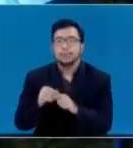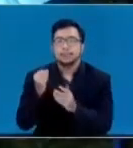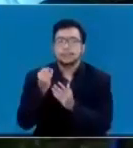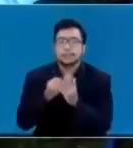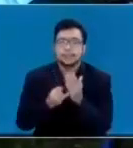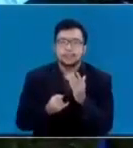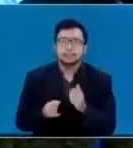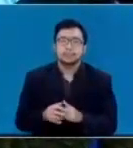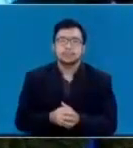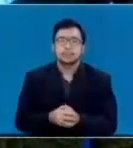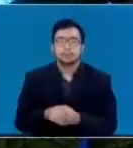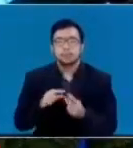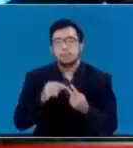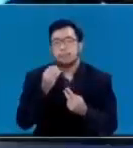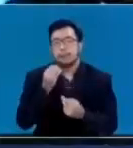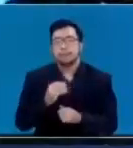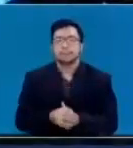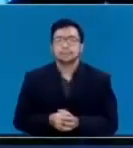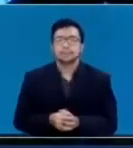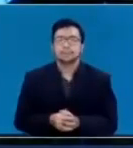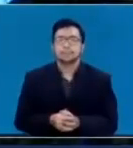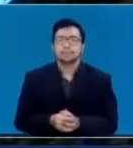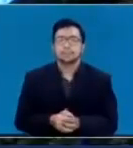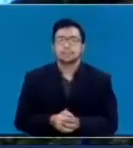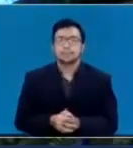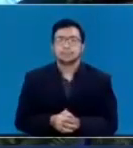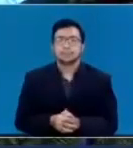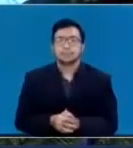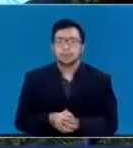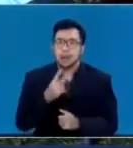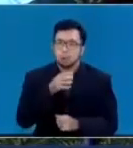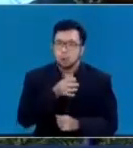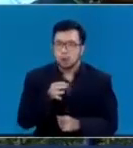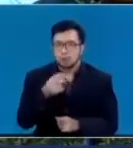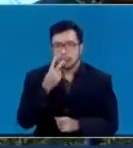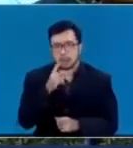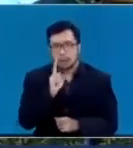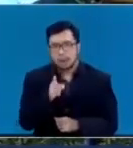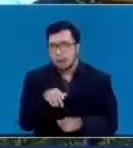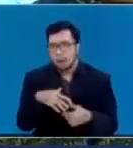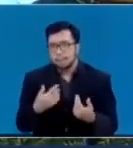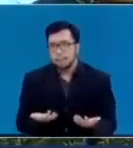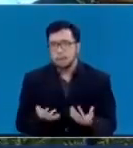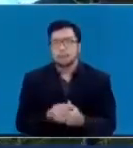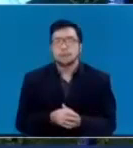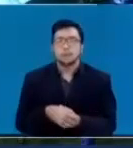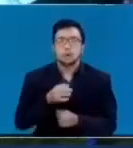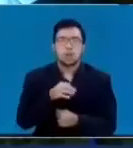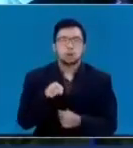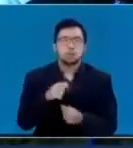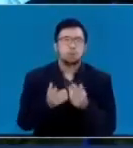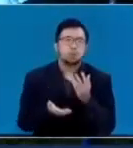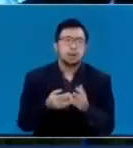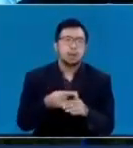Kita menjembatani berbagai inisiatif yang sudah ada. Katakan misalnya ada dua, berarti potensi yang kuat di kota itu adalah